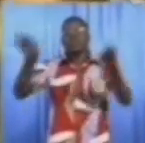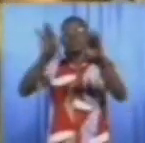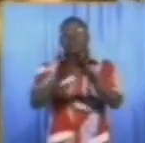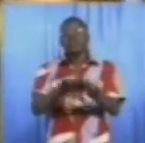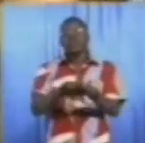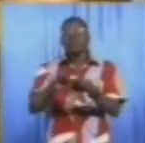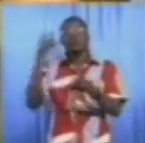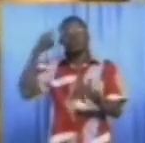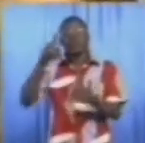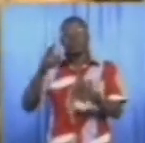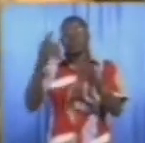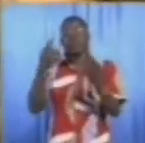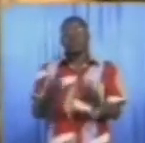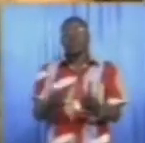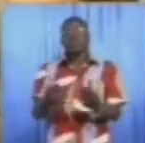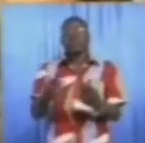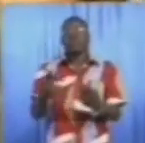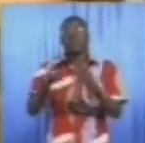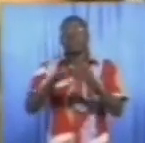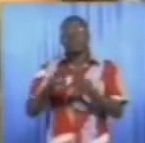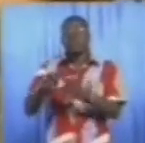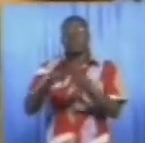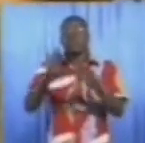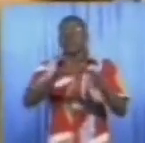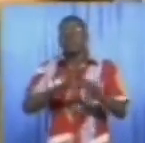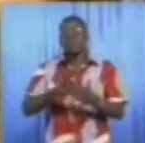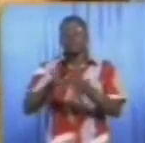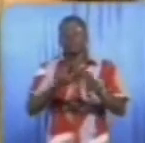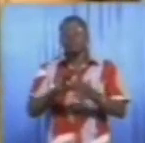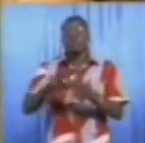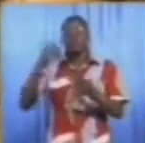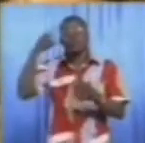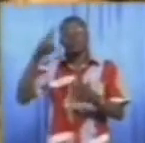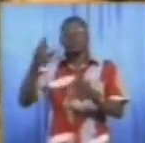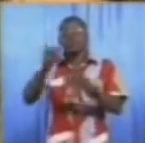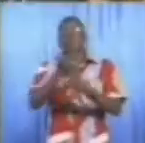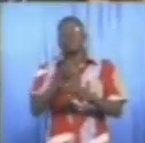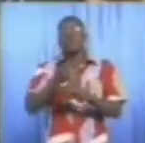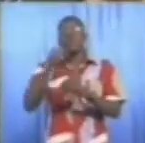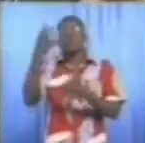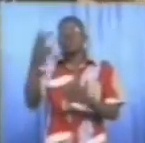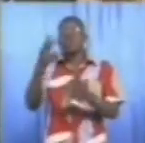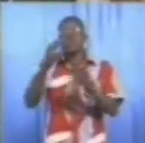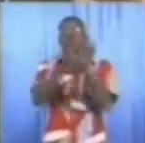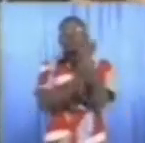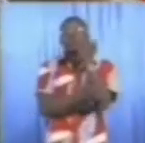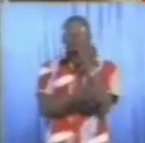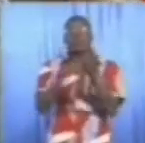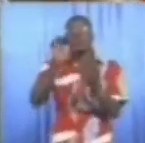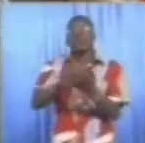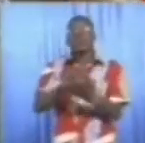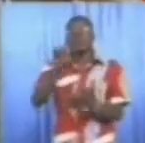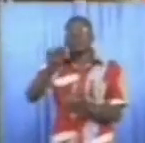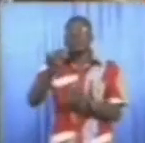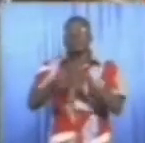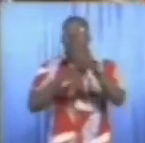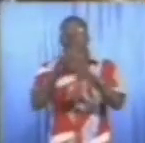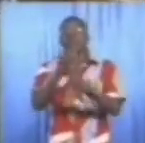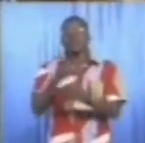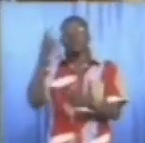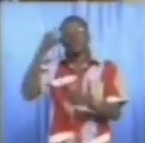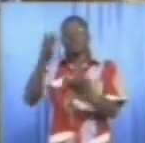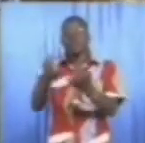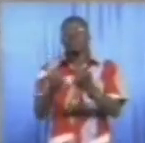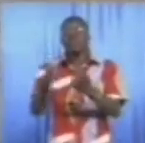la vitalité des relations de coopération et qu'entretiennent, n'est-ce pas, ces deux pays-là. Ce sont donc 20 ans marqués par une volonté